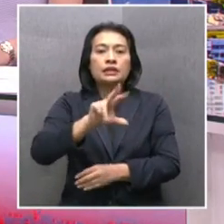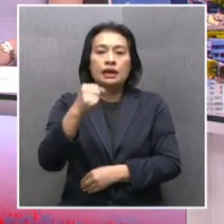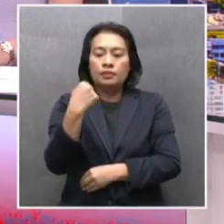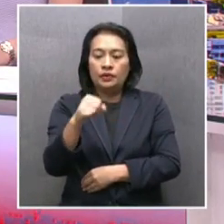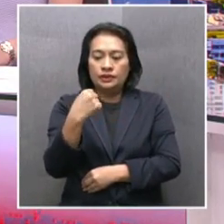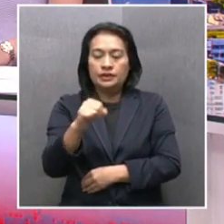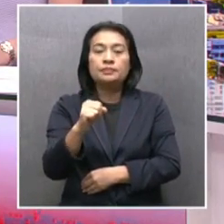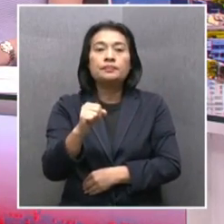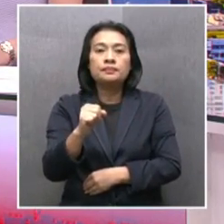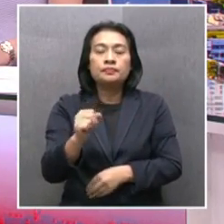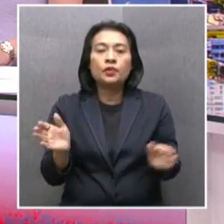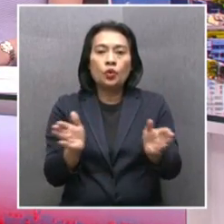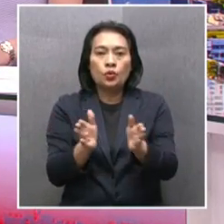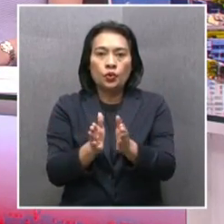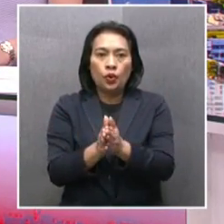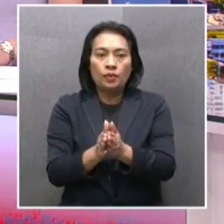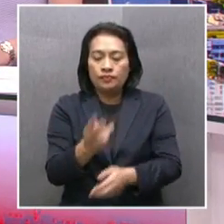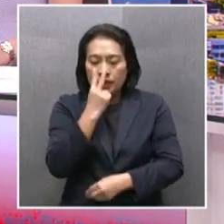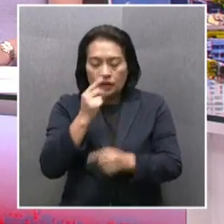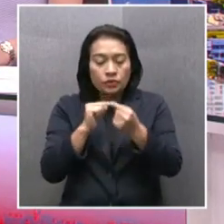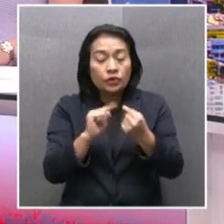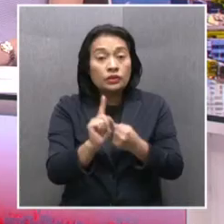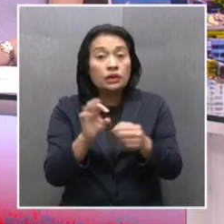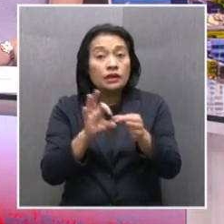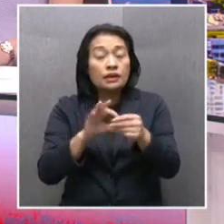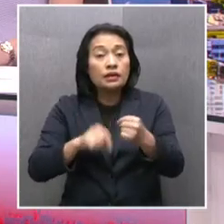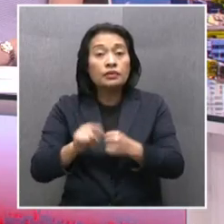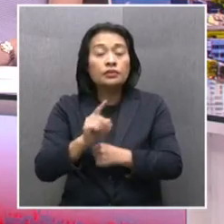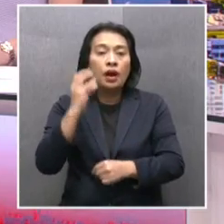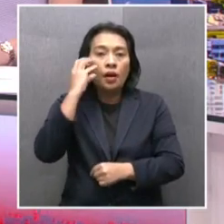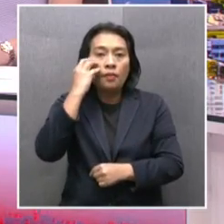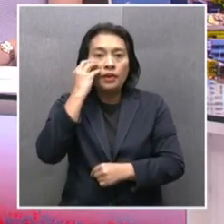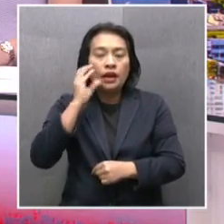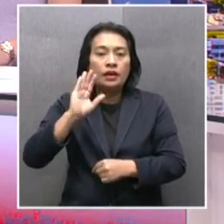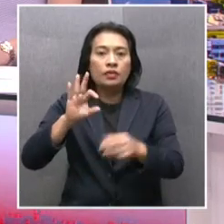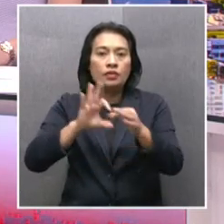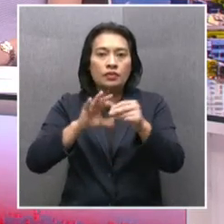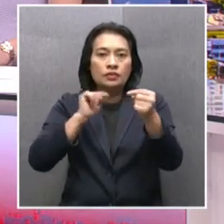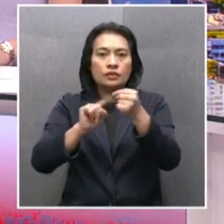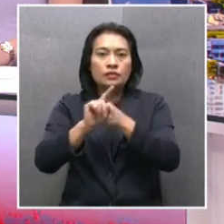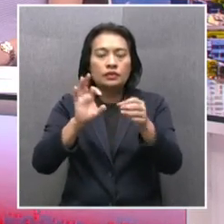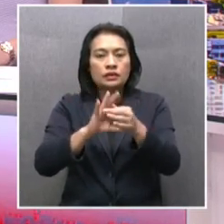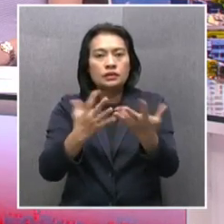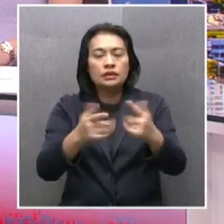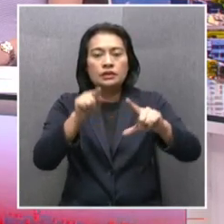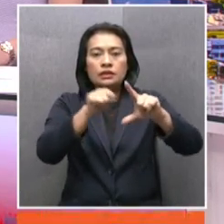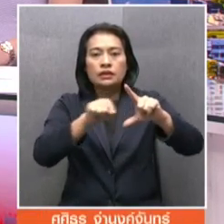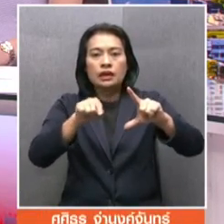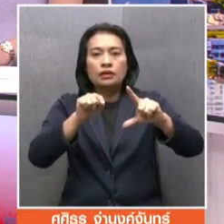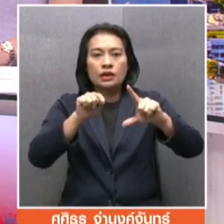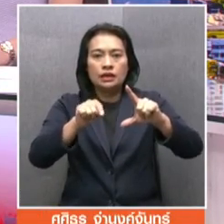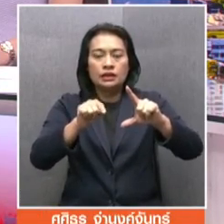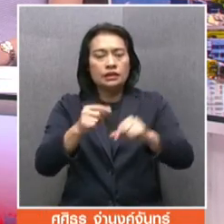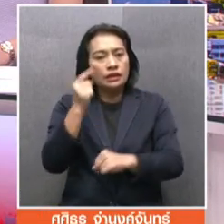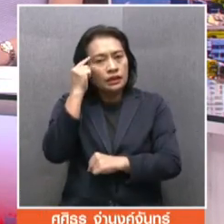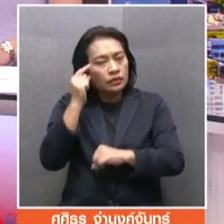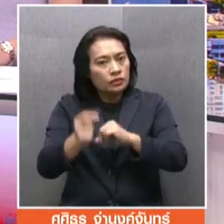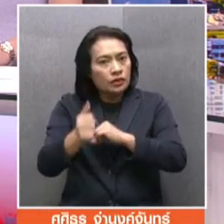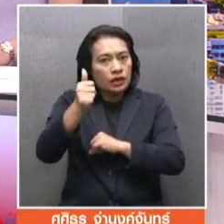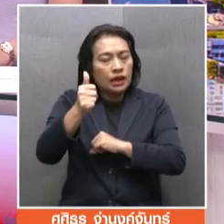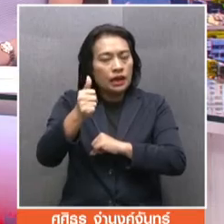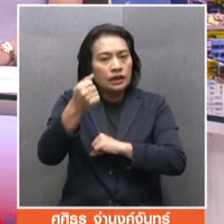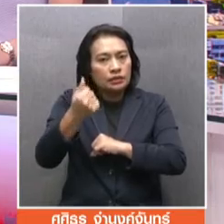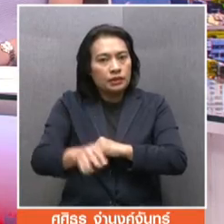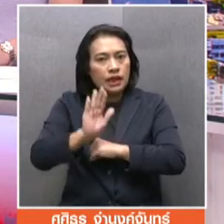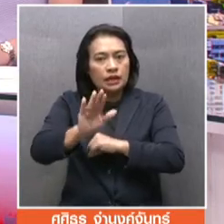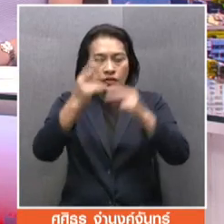ก็สิ่งที่ต้องลุ้นต่อก็คือการที่นายพิธาลิ้มเจริญรัตน์แคนดิเดตนายกรัฐมนตรีของก้าวไกลจะได้เป็นนายกรัฐมนตรีหรือไม่เพราะ